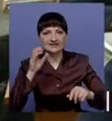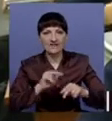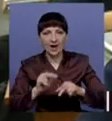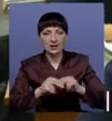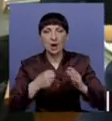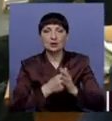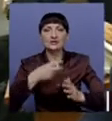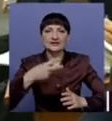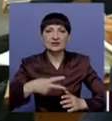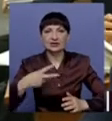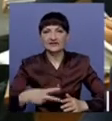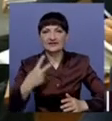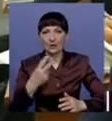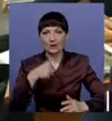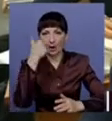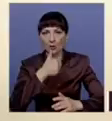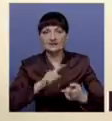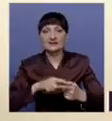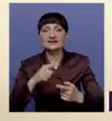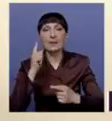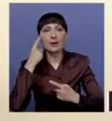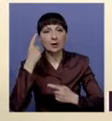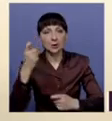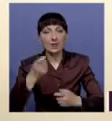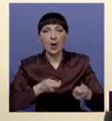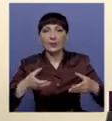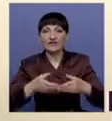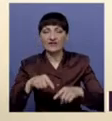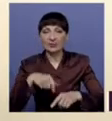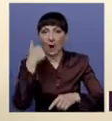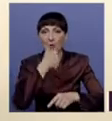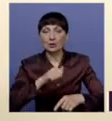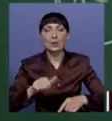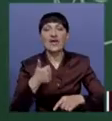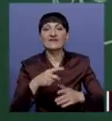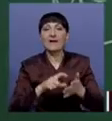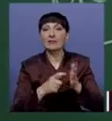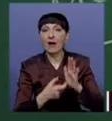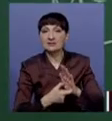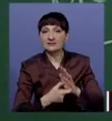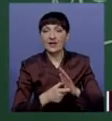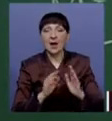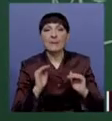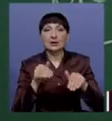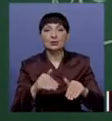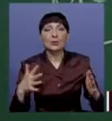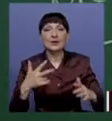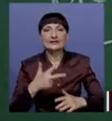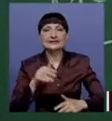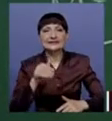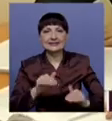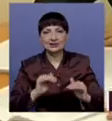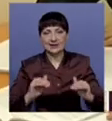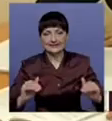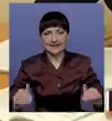до 2022 года. Согласно прогнозам управления, в этом году в первый класс пойдут свыше 30 тысяч детей.